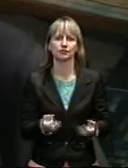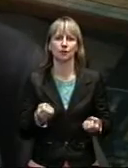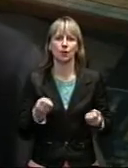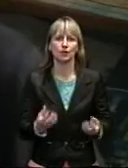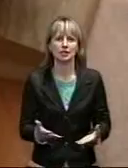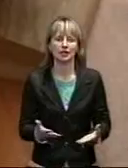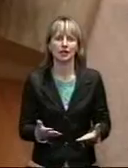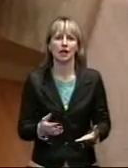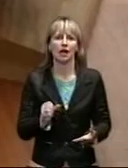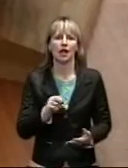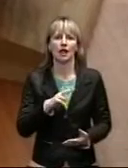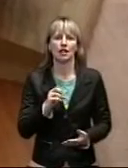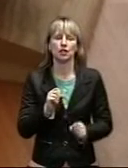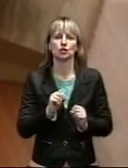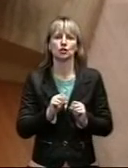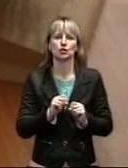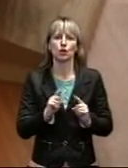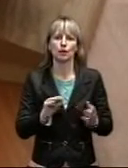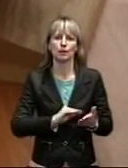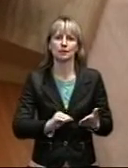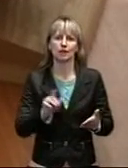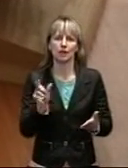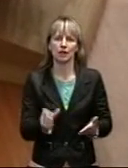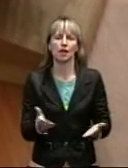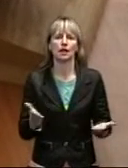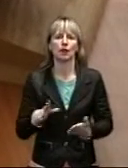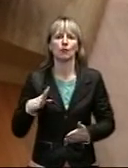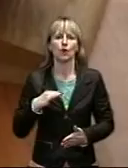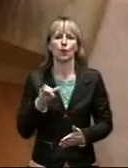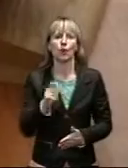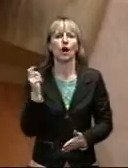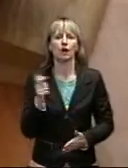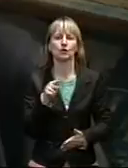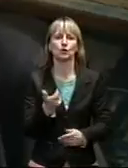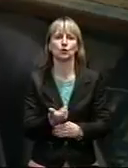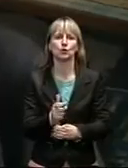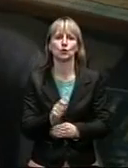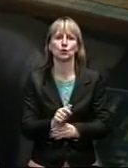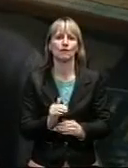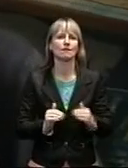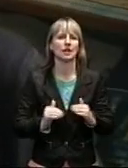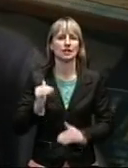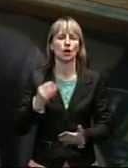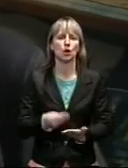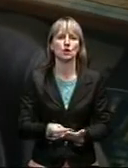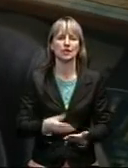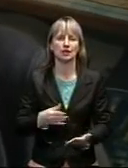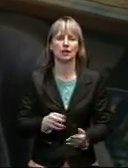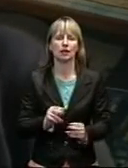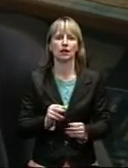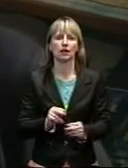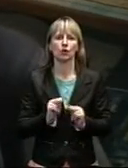простий, але у школі молодого письменника, яка була у Харкові, його дуже високо оцінили